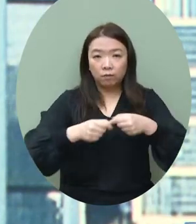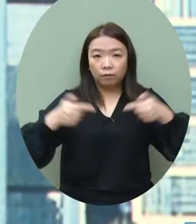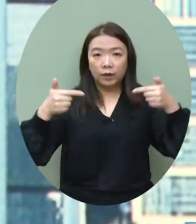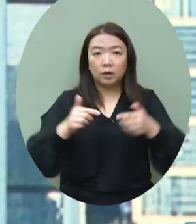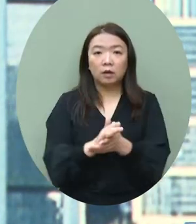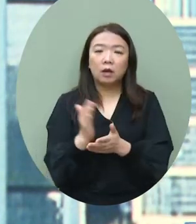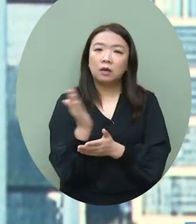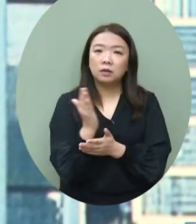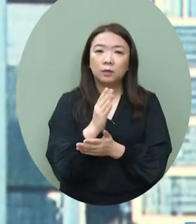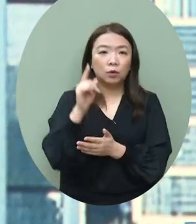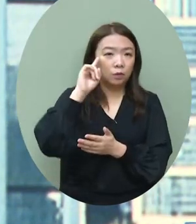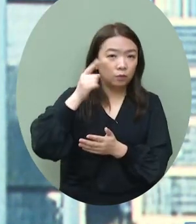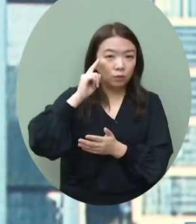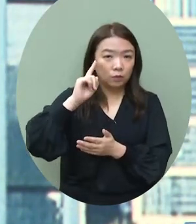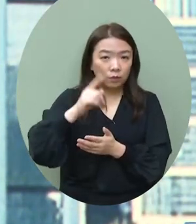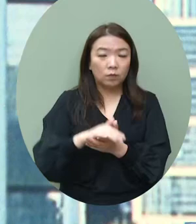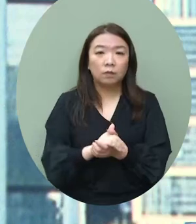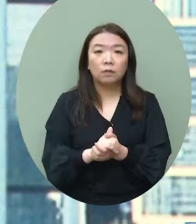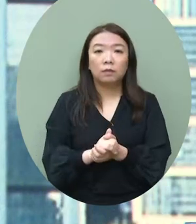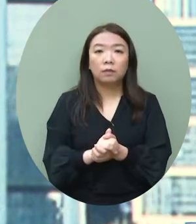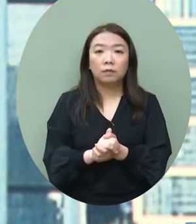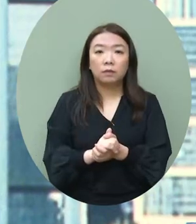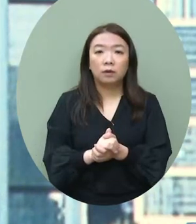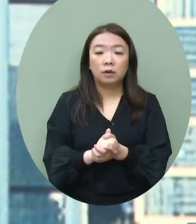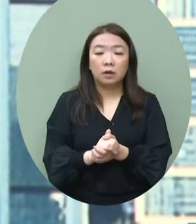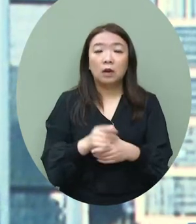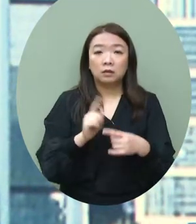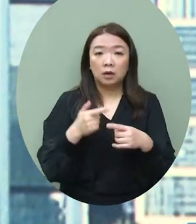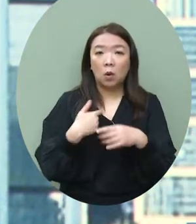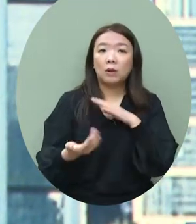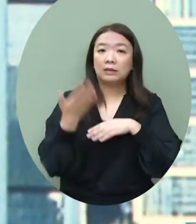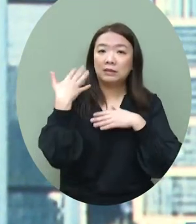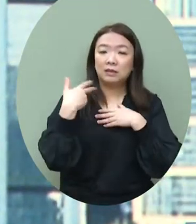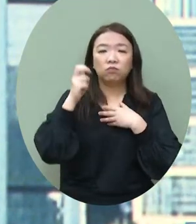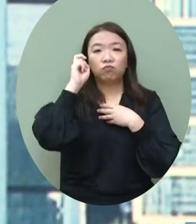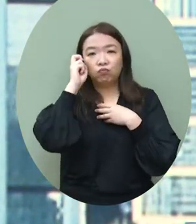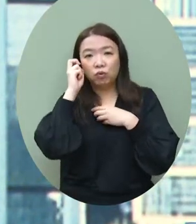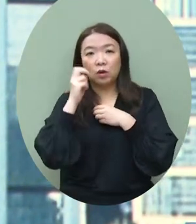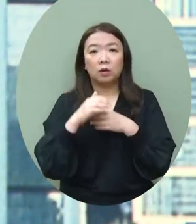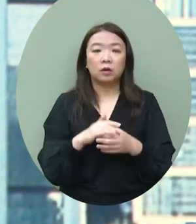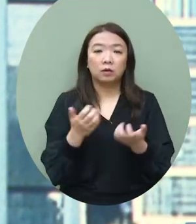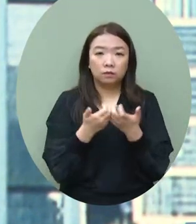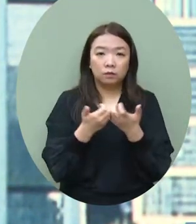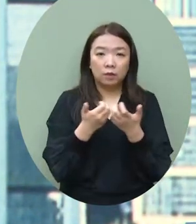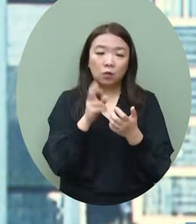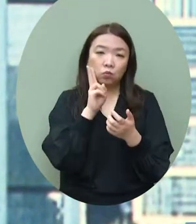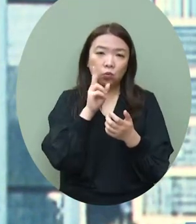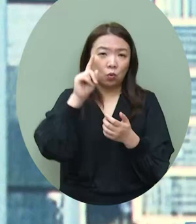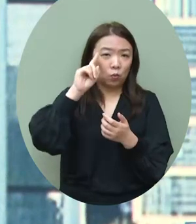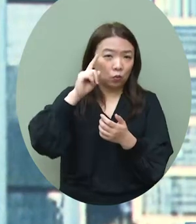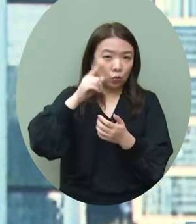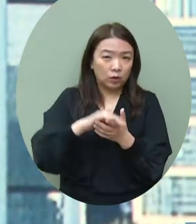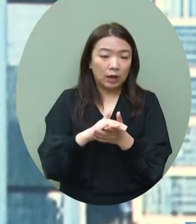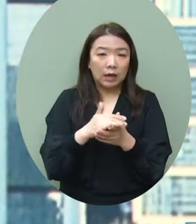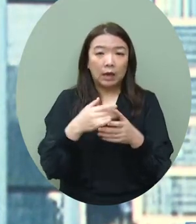唔多每日都可以做到我當時同大家嘅假設同埋估算。如果每一日嘅